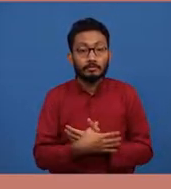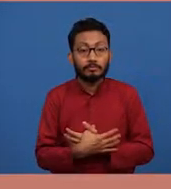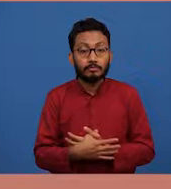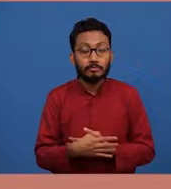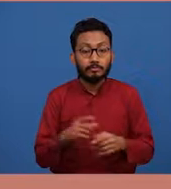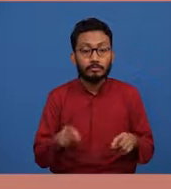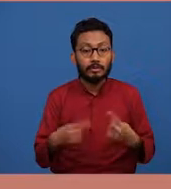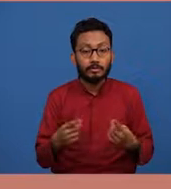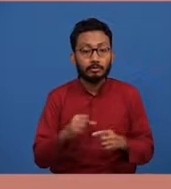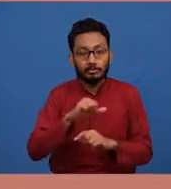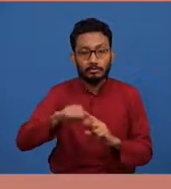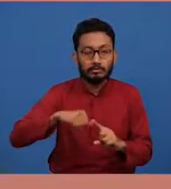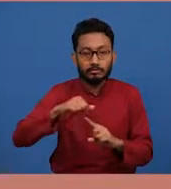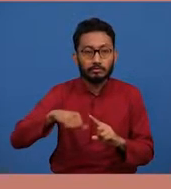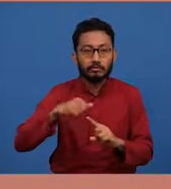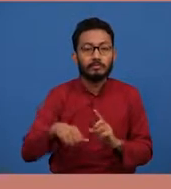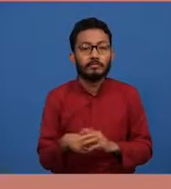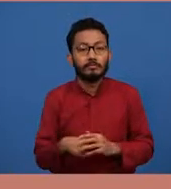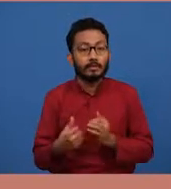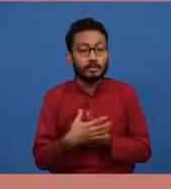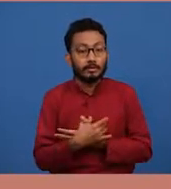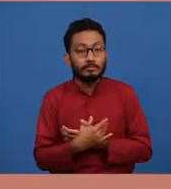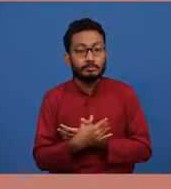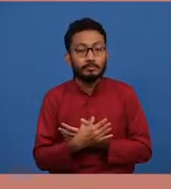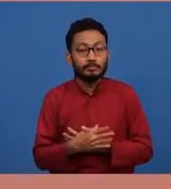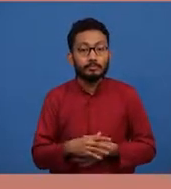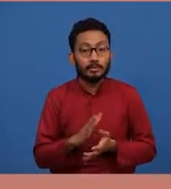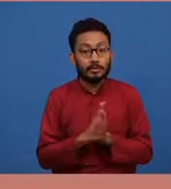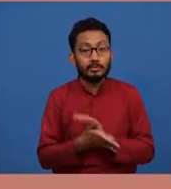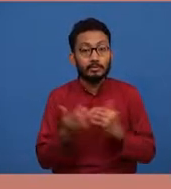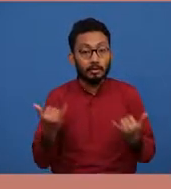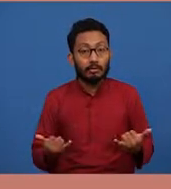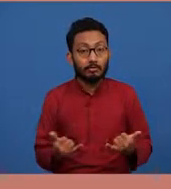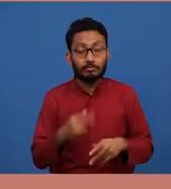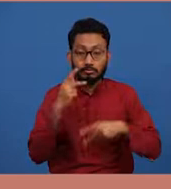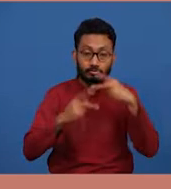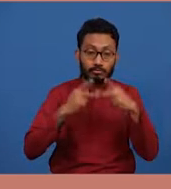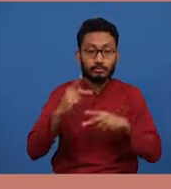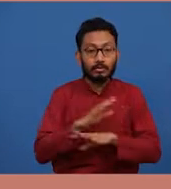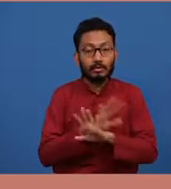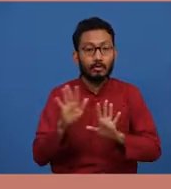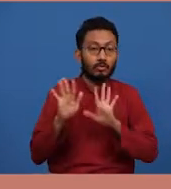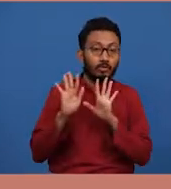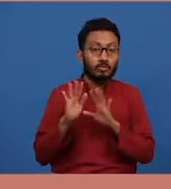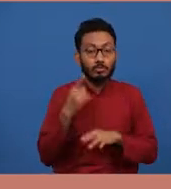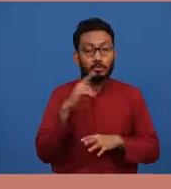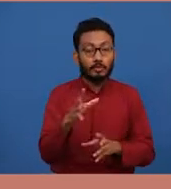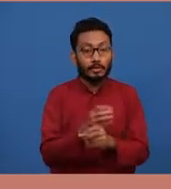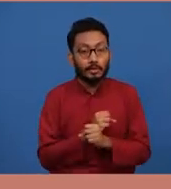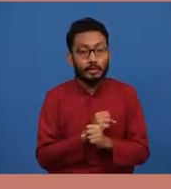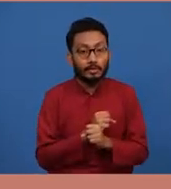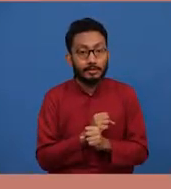Rama-Rama. Akhirnya, para pengunjung tidak jadi menangkap Rama-Rama kerana takut disengat